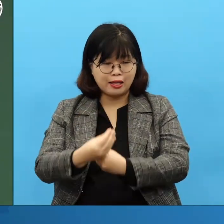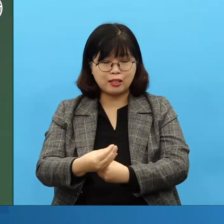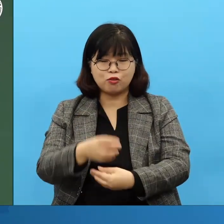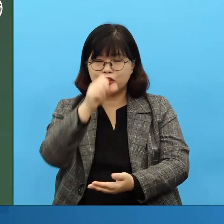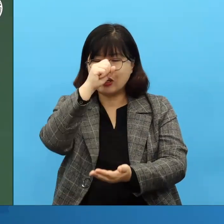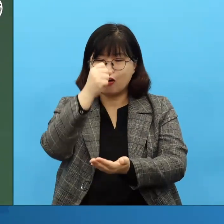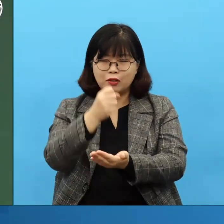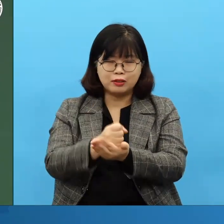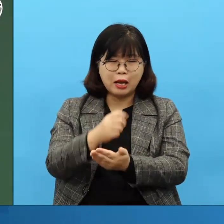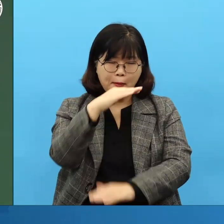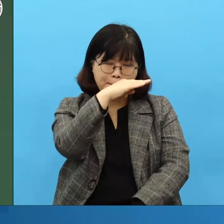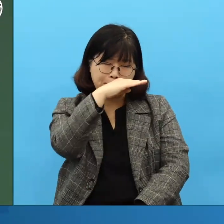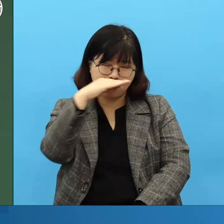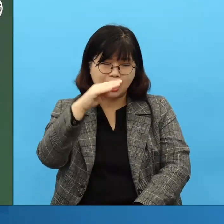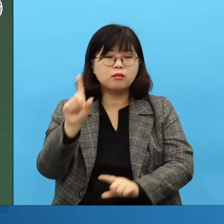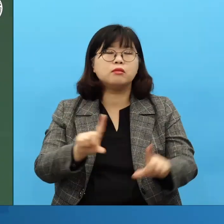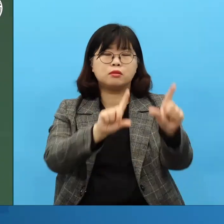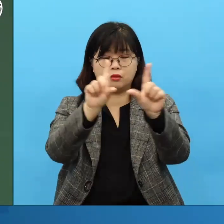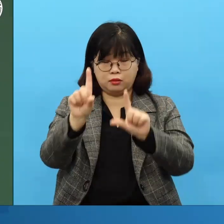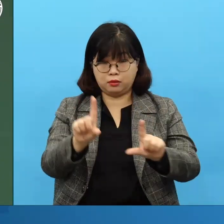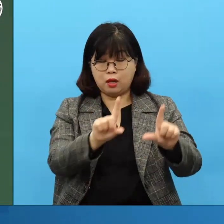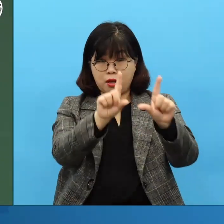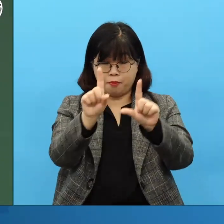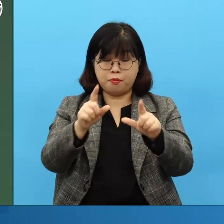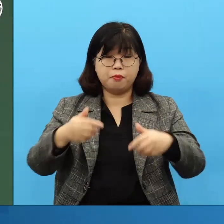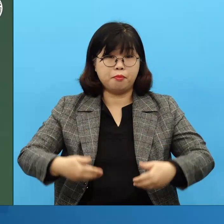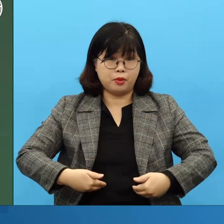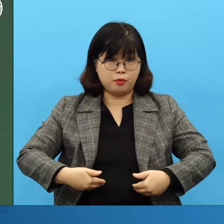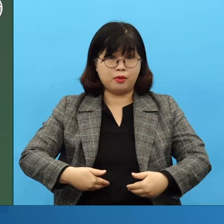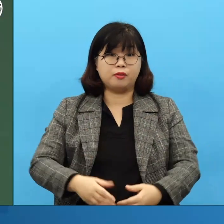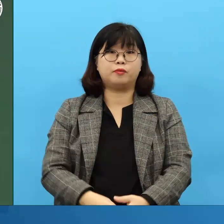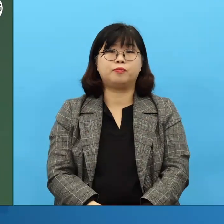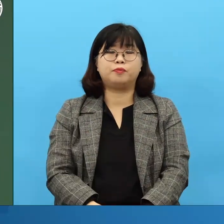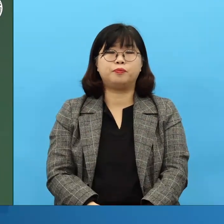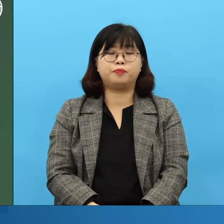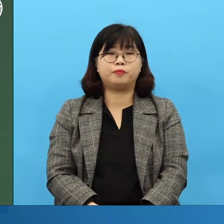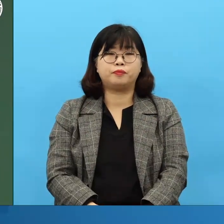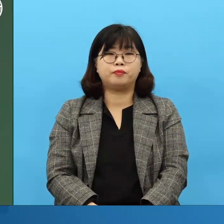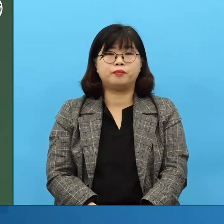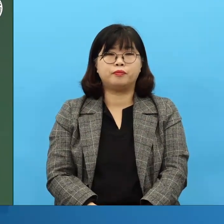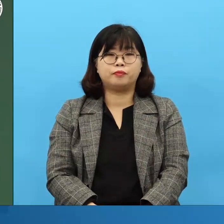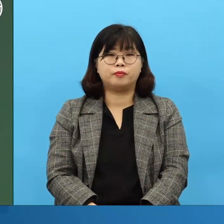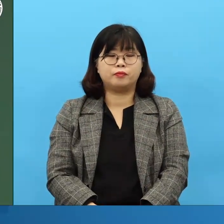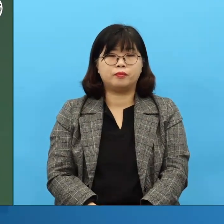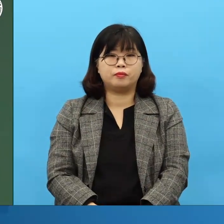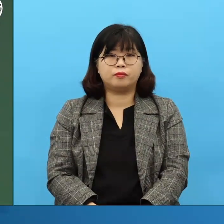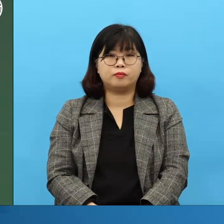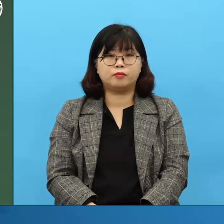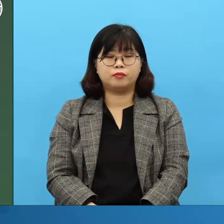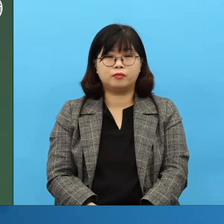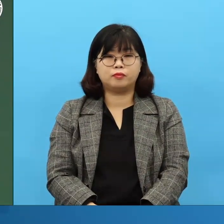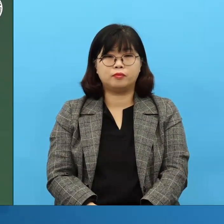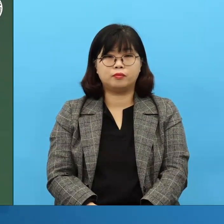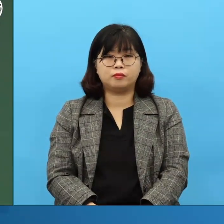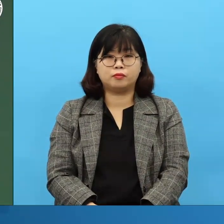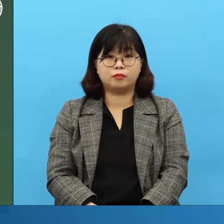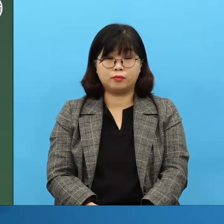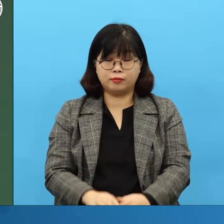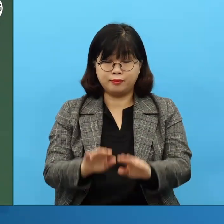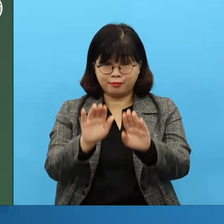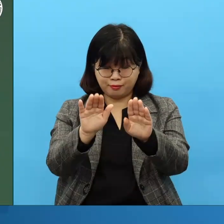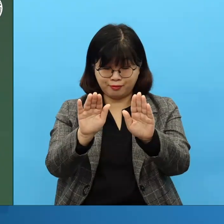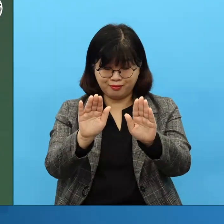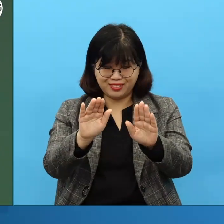really strive for that normalcy and really have that stability in your life. 그래서 우리 렘넌트 때 이걸 안